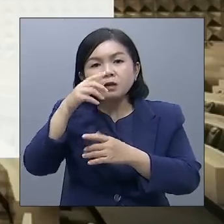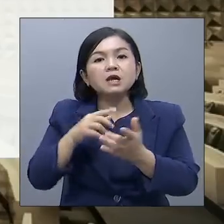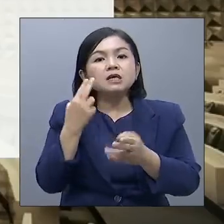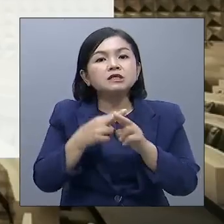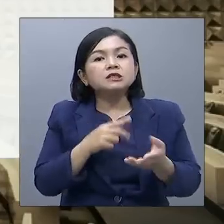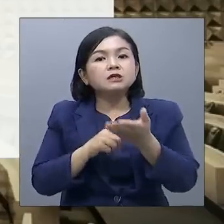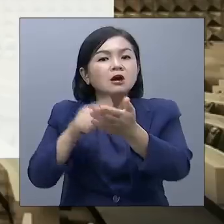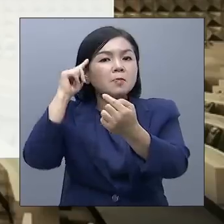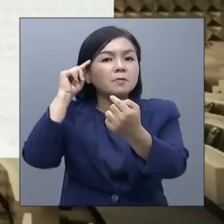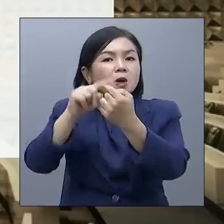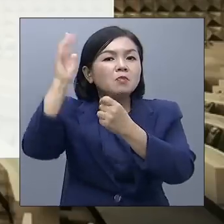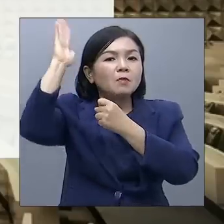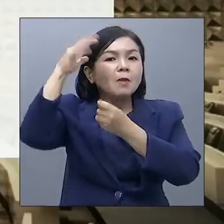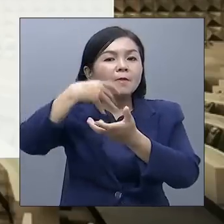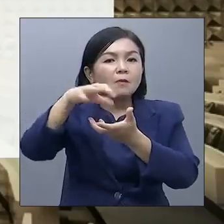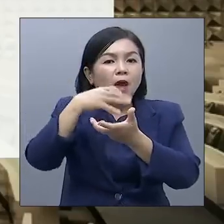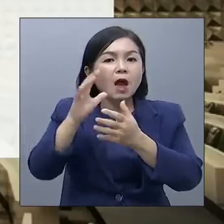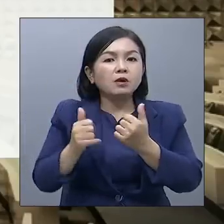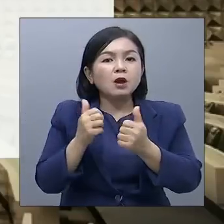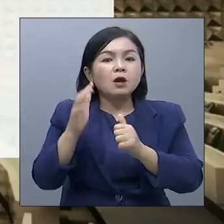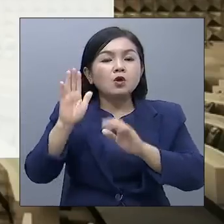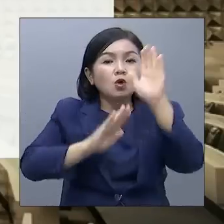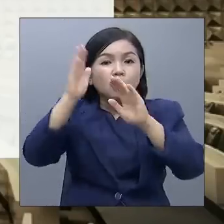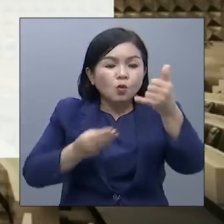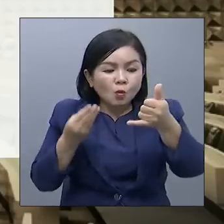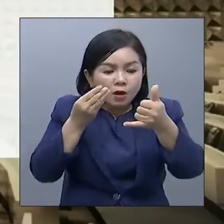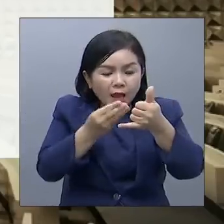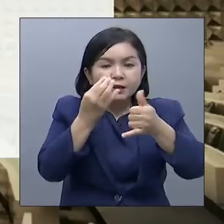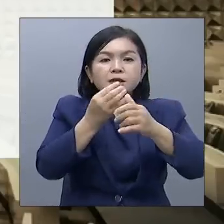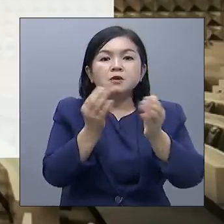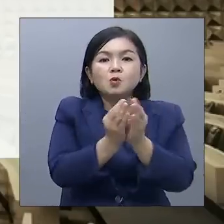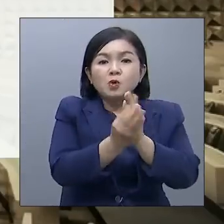โดยผู้ที่ได้เสียงอันดับ1จะได้รับตำแหน่งประธานสภาไปค่ะ